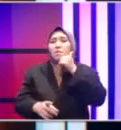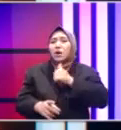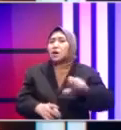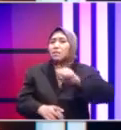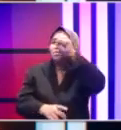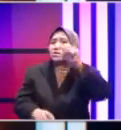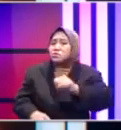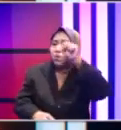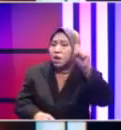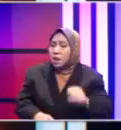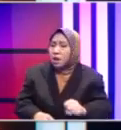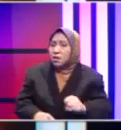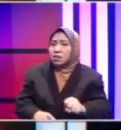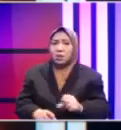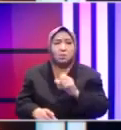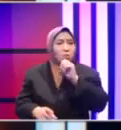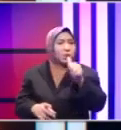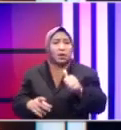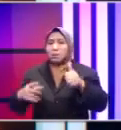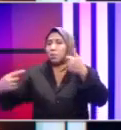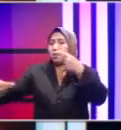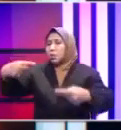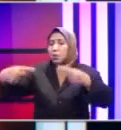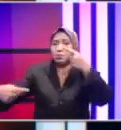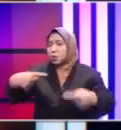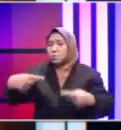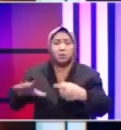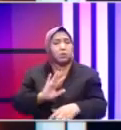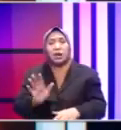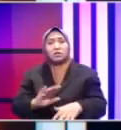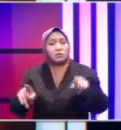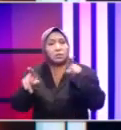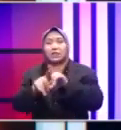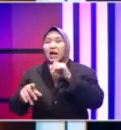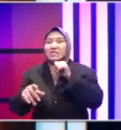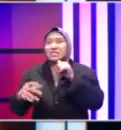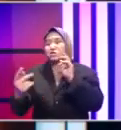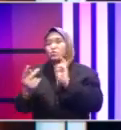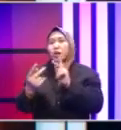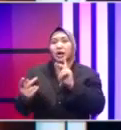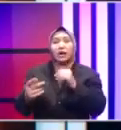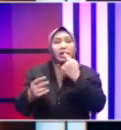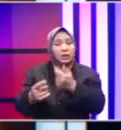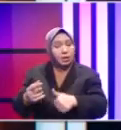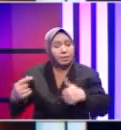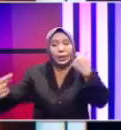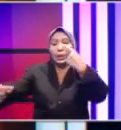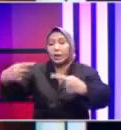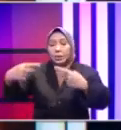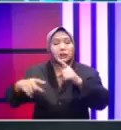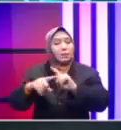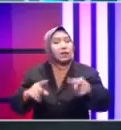mempersoalkan ke kamu bukan berdebat bertakbirlah berdebat macam tidak sesuai pelaku ternak katakan berdebat tetapi